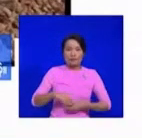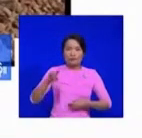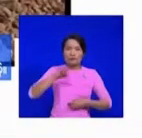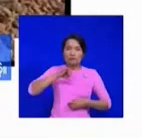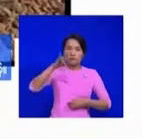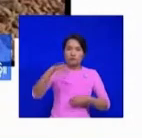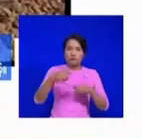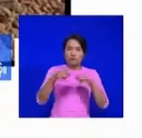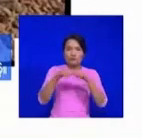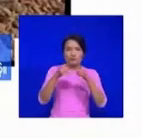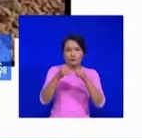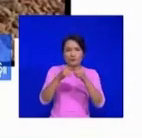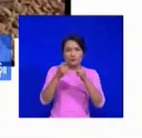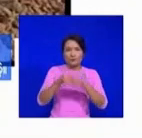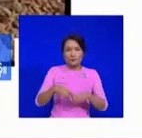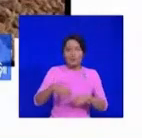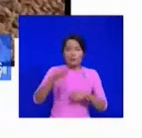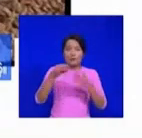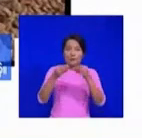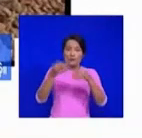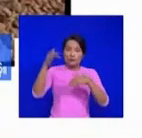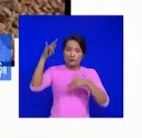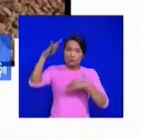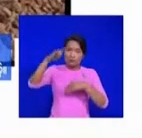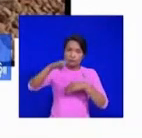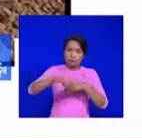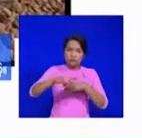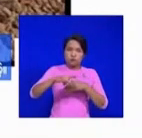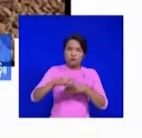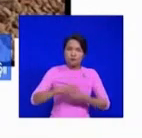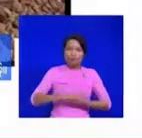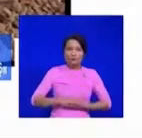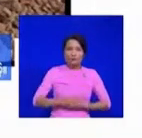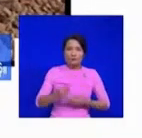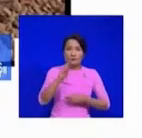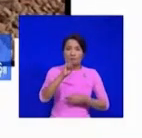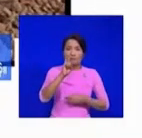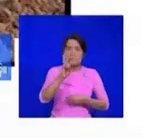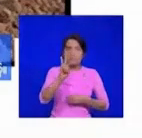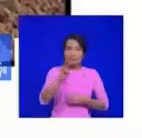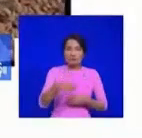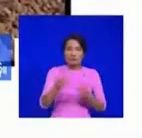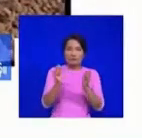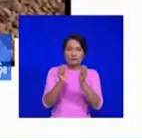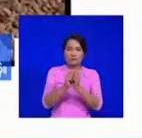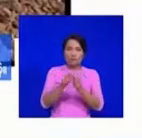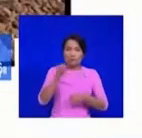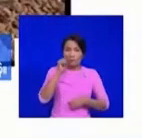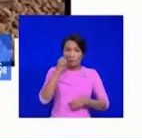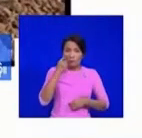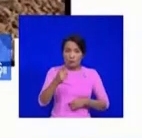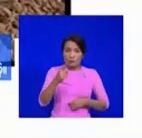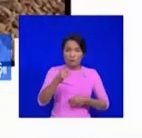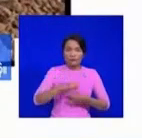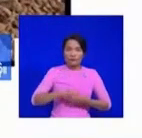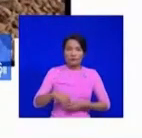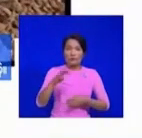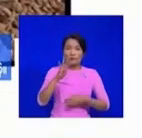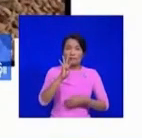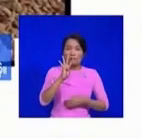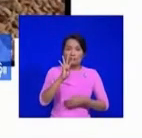ว่าเมื่อก่อนนี้นะครับมันก็คือของเล่นที่เอามาเล่นกันในบ้านนะครับให้ลูกบังคับเล่นบ้างอะไรบ้างไงก็แล้วแต่อยู่ไปอยู่ม